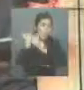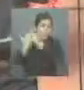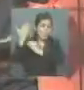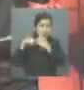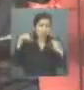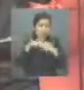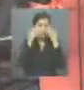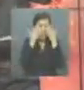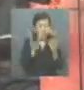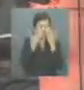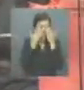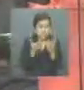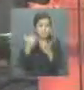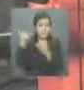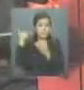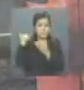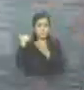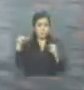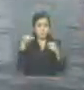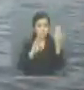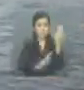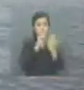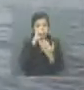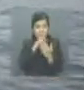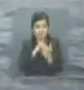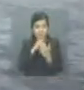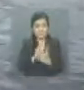ากเมืองสุรัตสู่สยามค่ะ